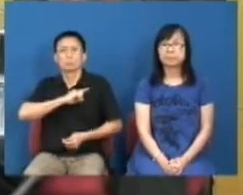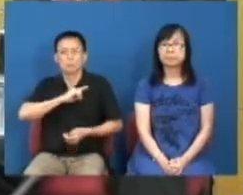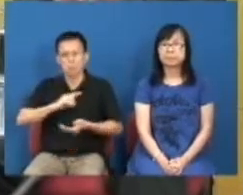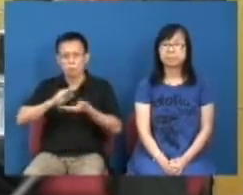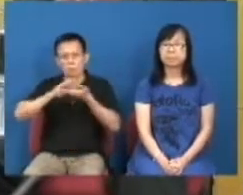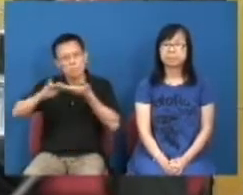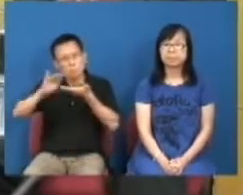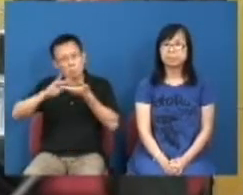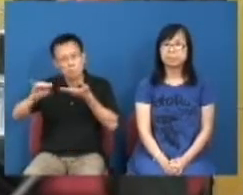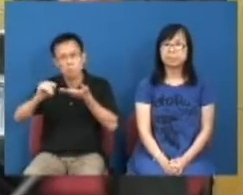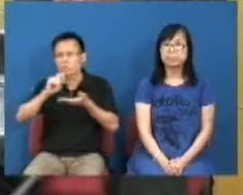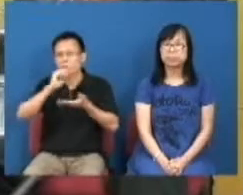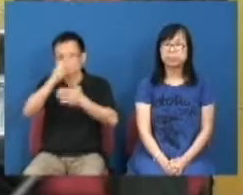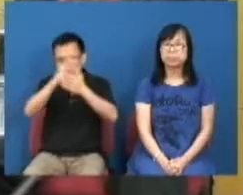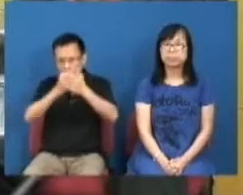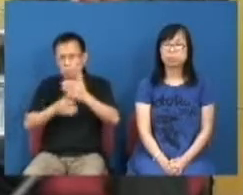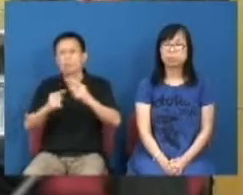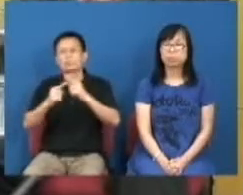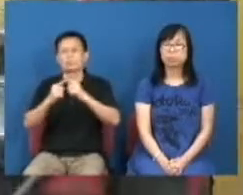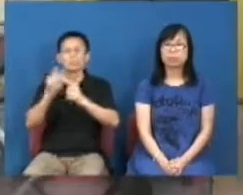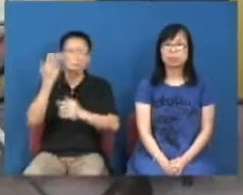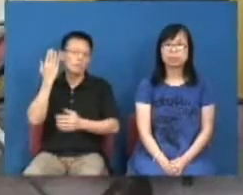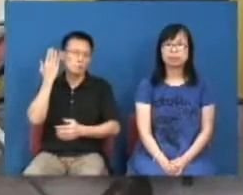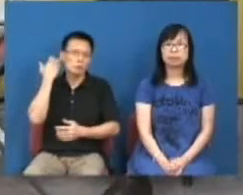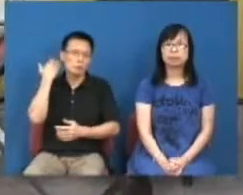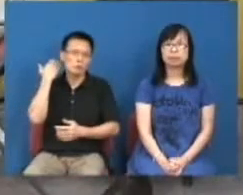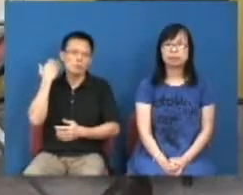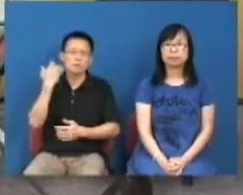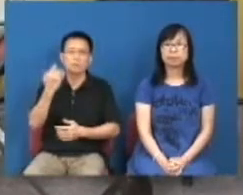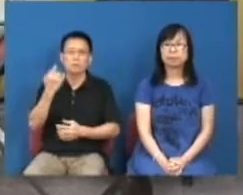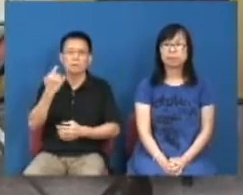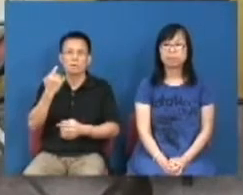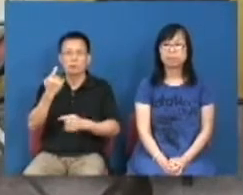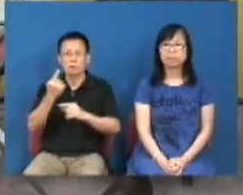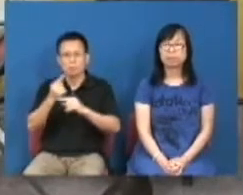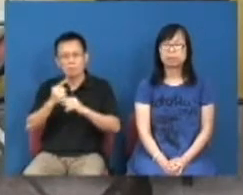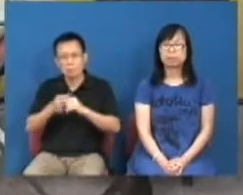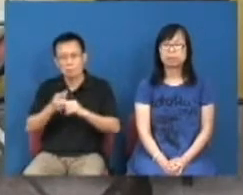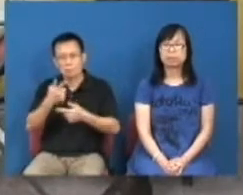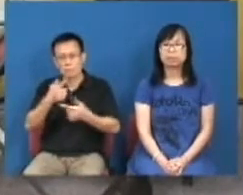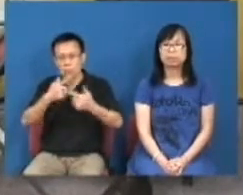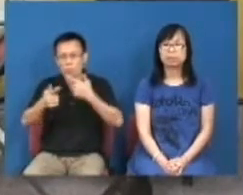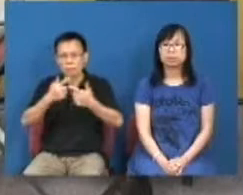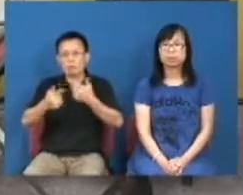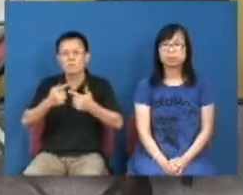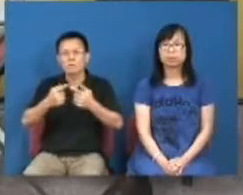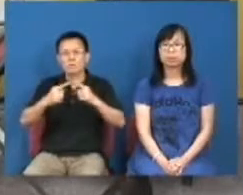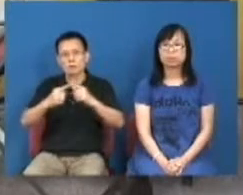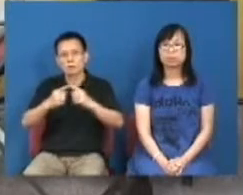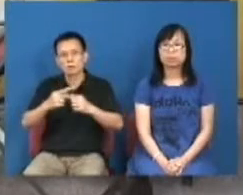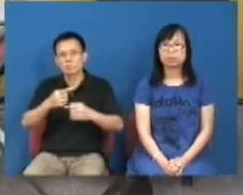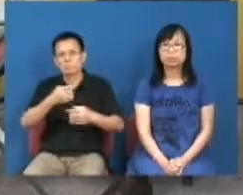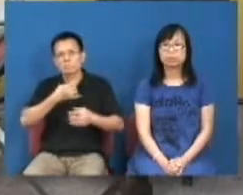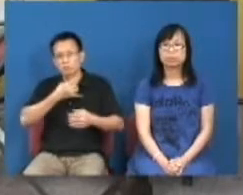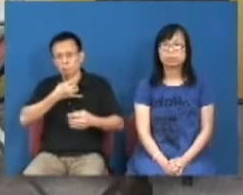咁就有一啲嘅背景咧。確係有啲即係糾紛嘅人士咧，佢未必